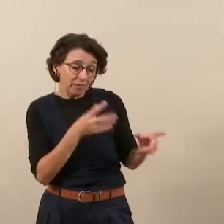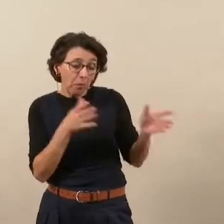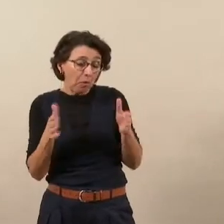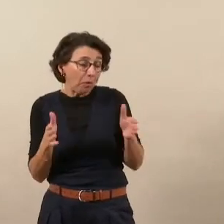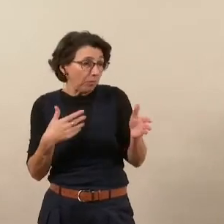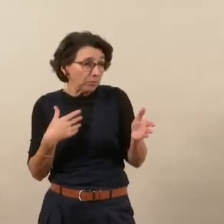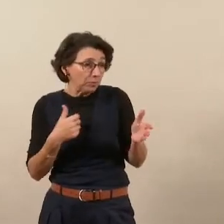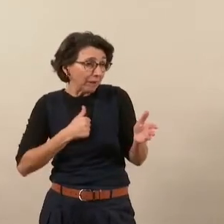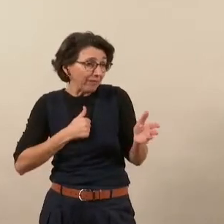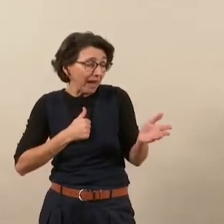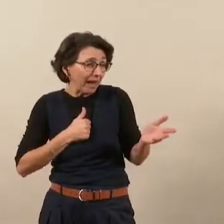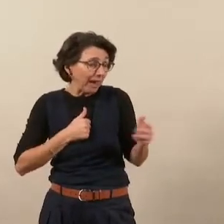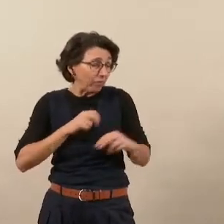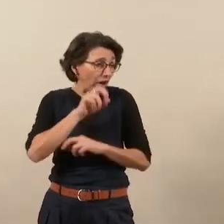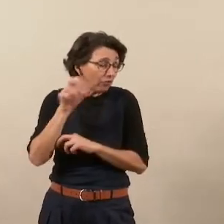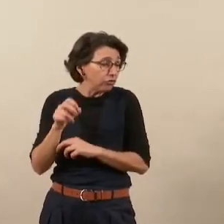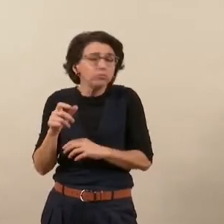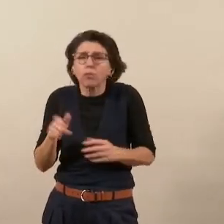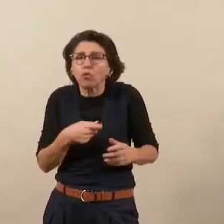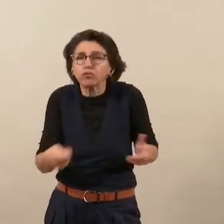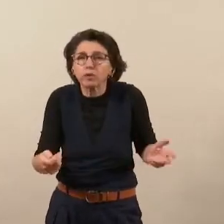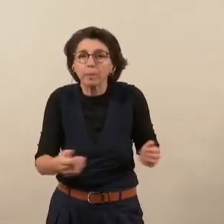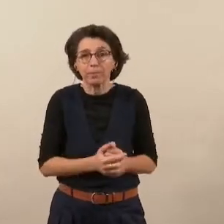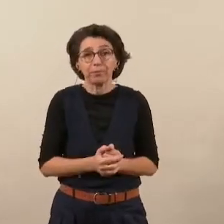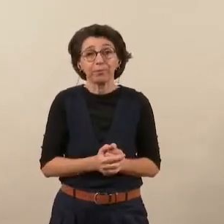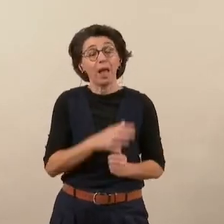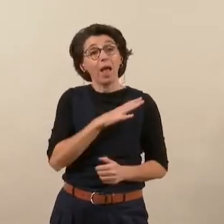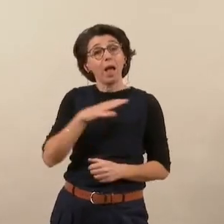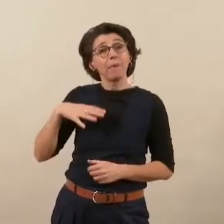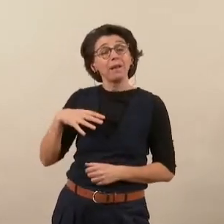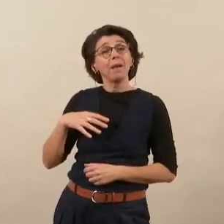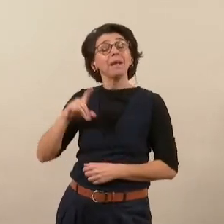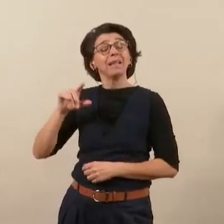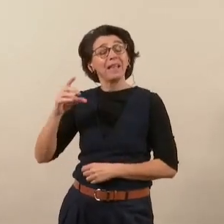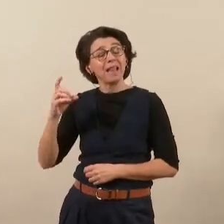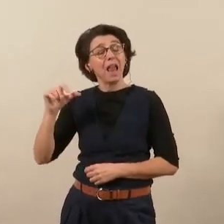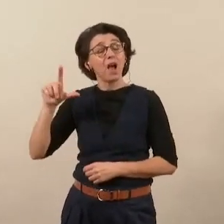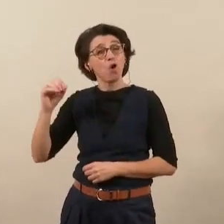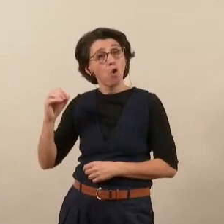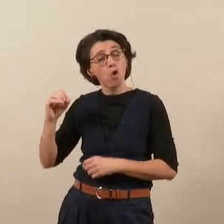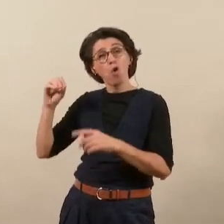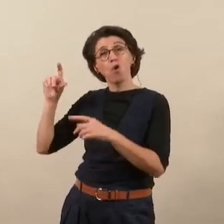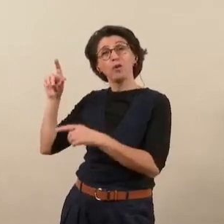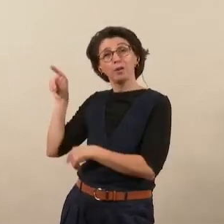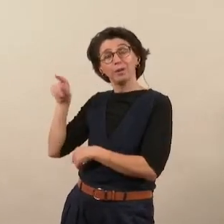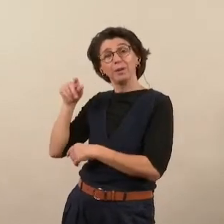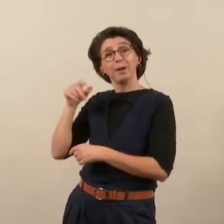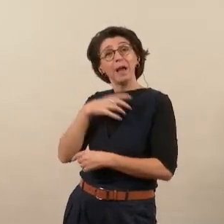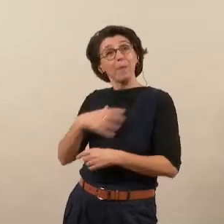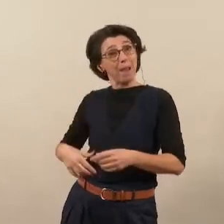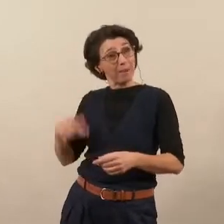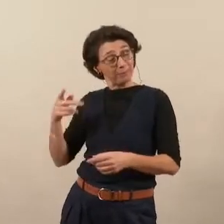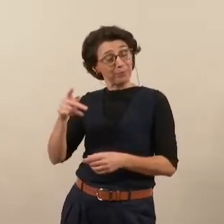naturel. Madame Hidalgo, maire de Paris, qui a fait de même avec un séjour à Tahiti,